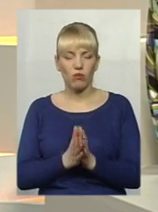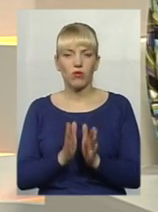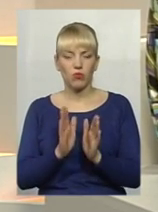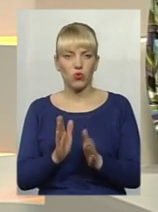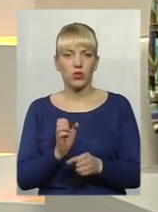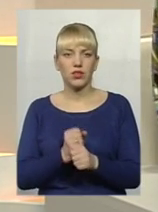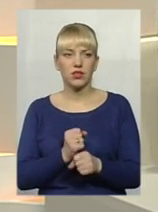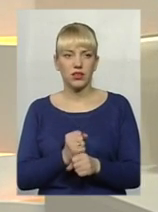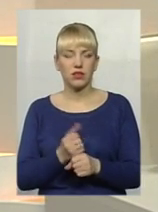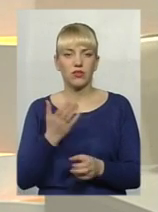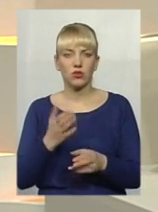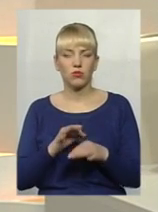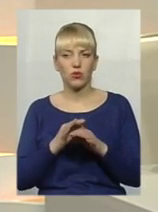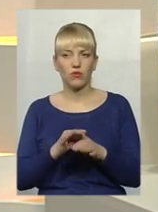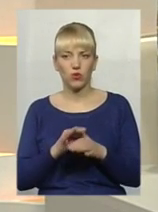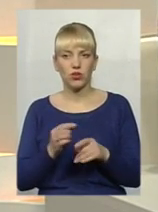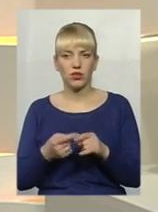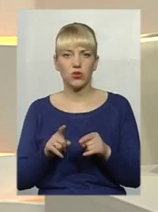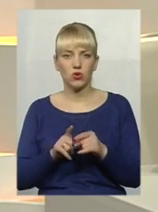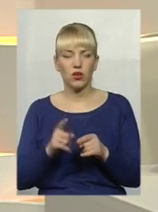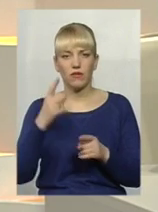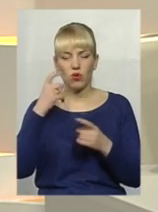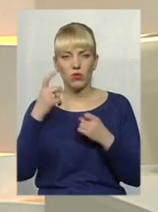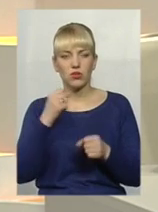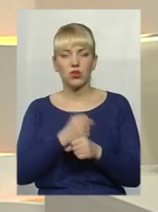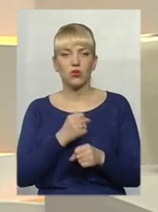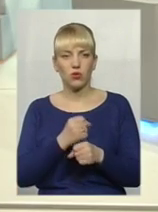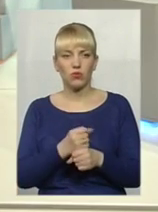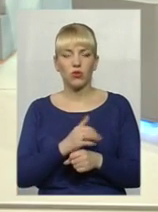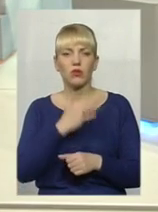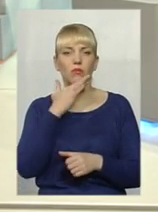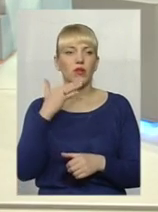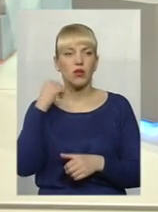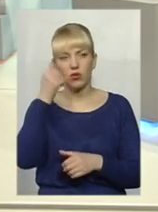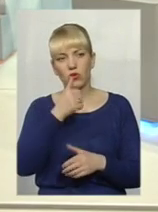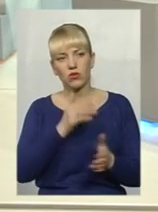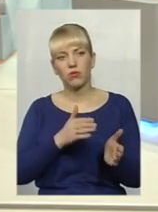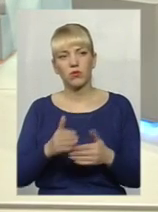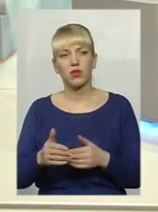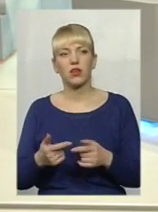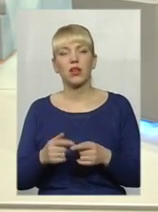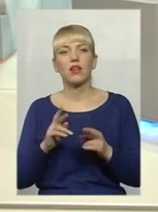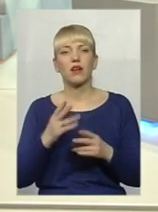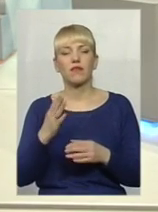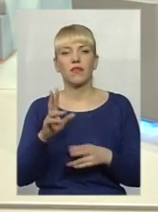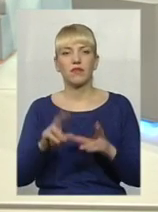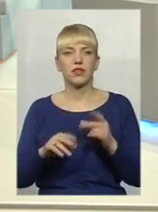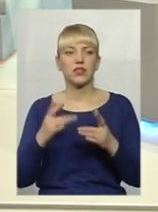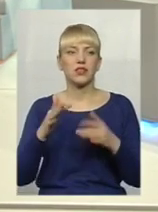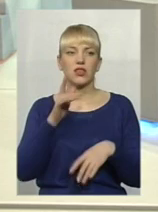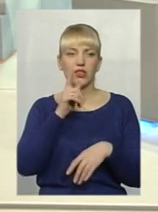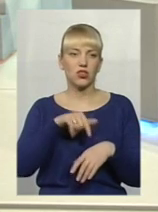комплексі, якщо проводити таку інформаційну роботу, і не один рік, а треба постійно. Тоді в комплексі. Як ви вважаєте, скільки дієво? Часу